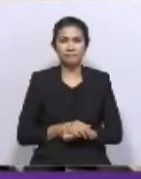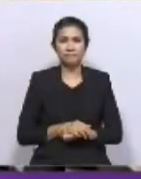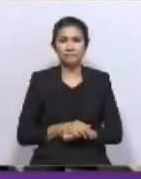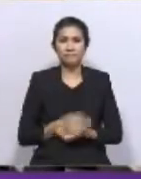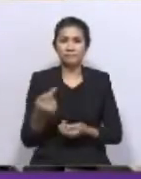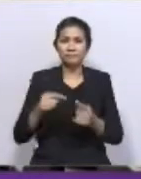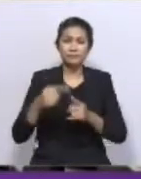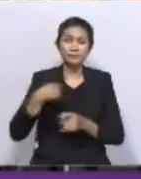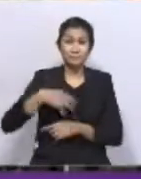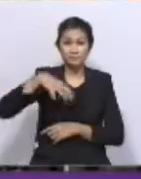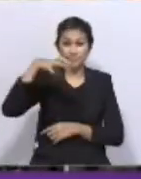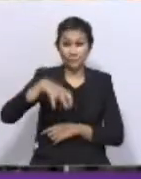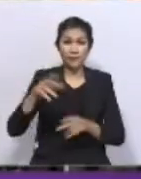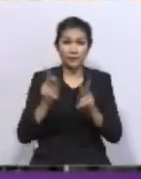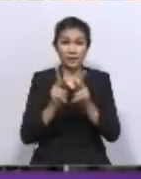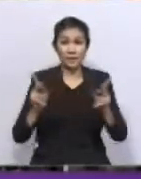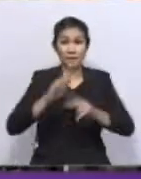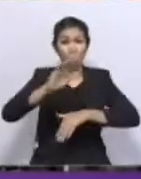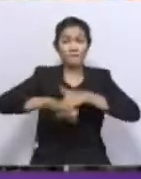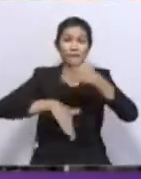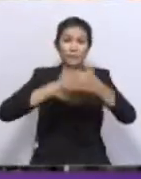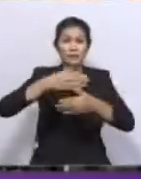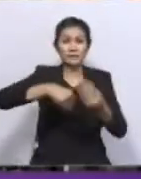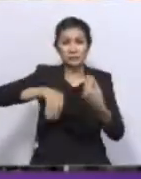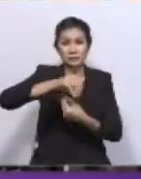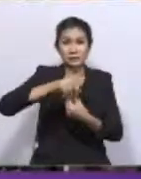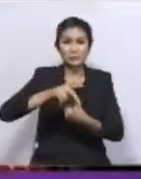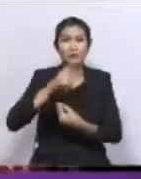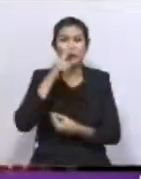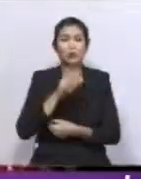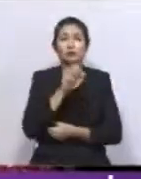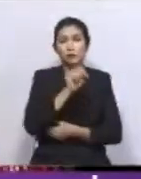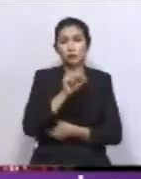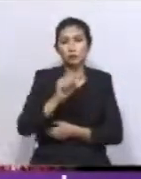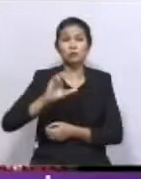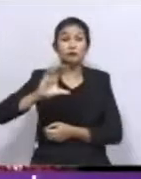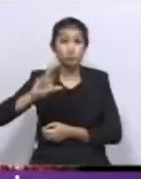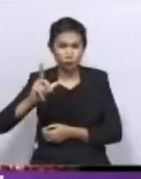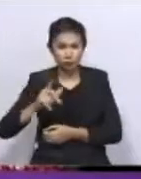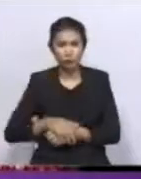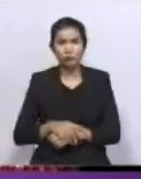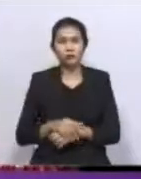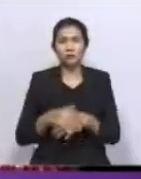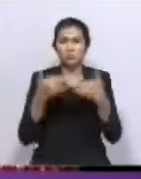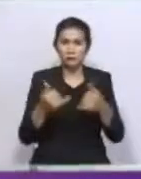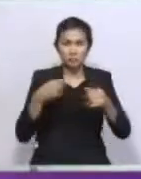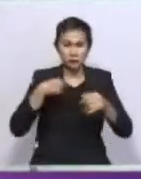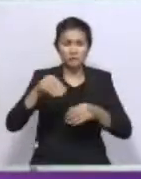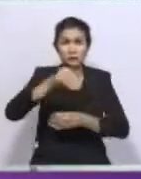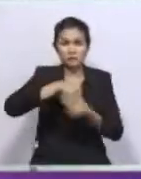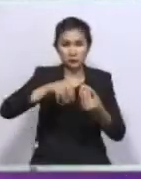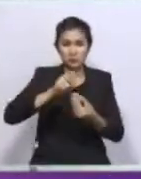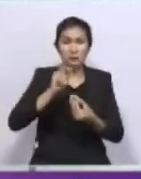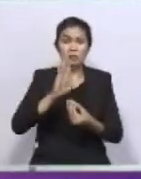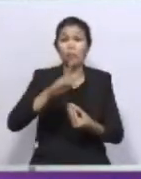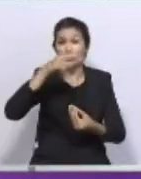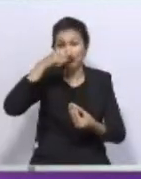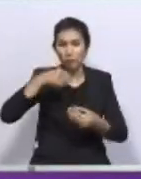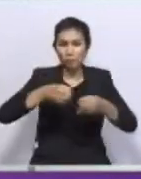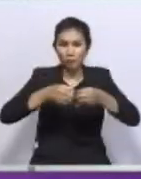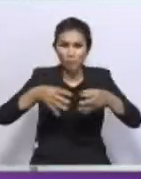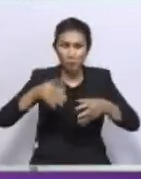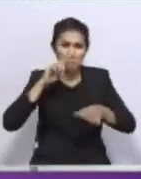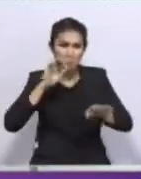สำนักงานคณะกรรมการพัฒนาเศรษฐกิจและสังคมแห่งชาติหรือสสช.ระบุว่าการขยายตัวของเศรษฐกิจไทยเมื่อเทียบกับ